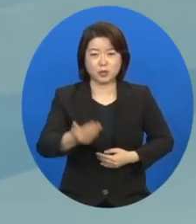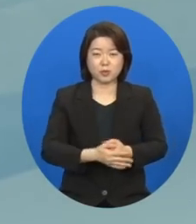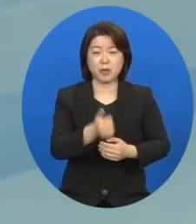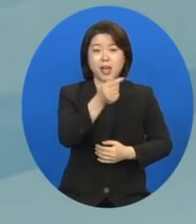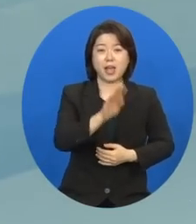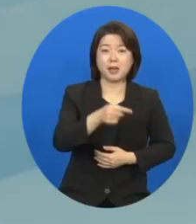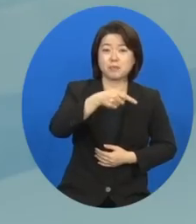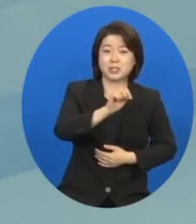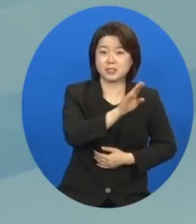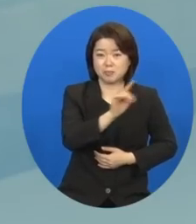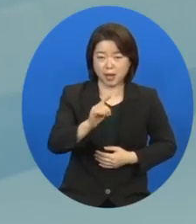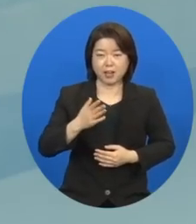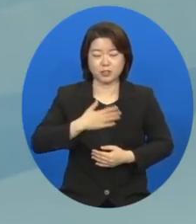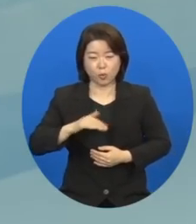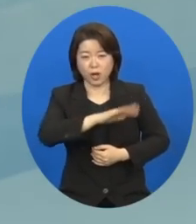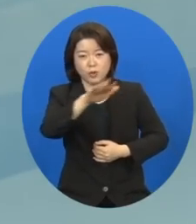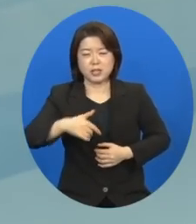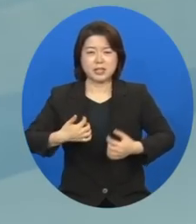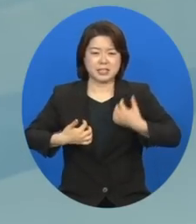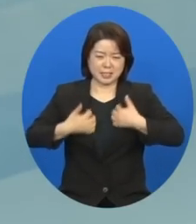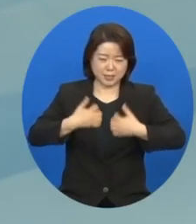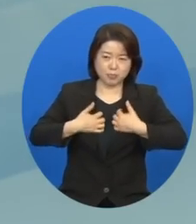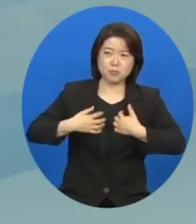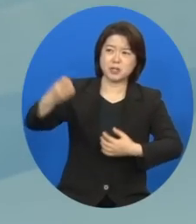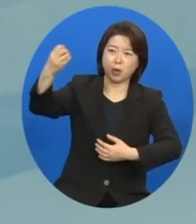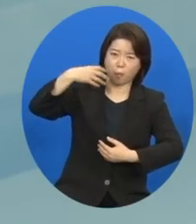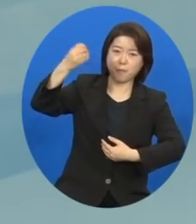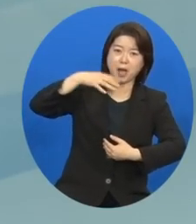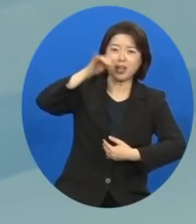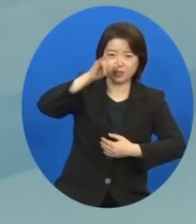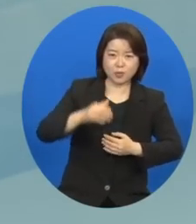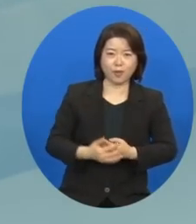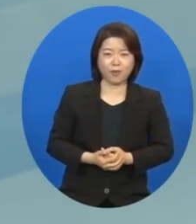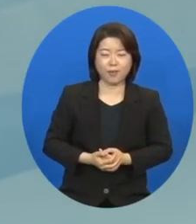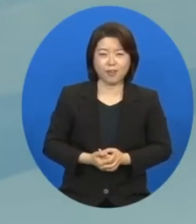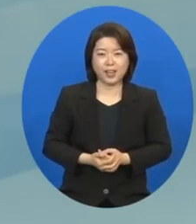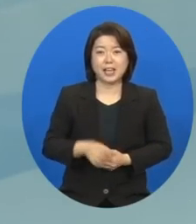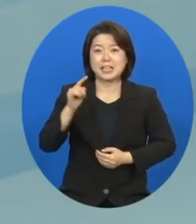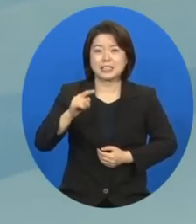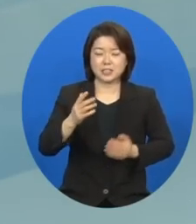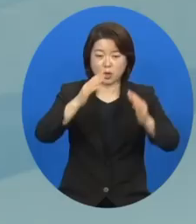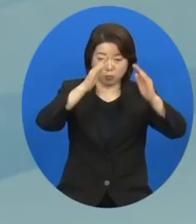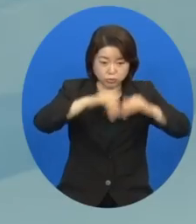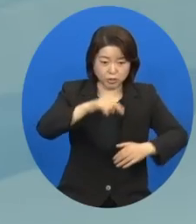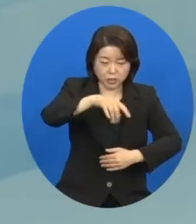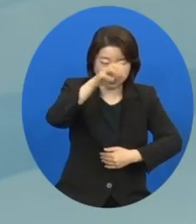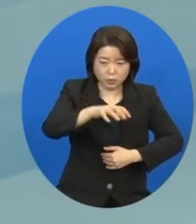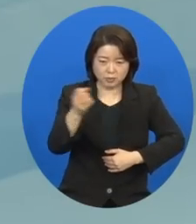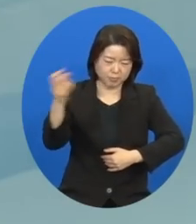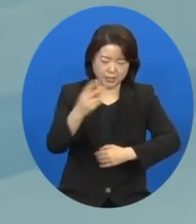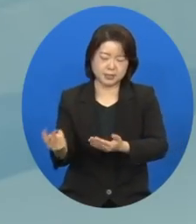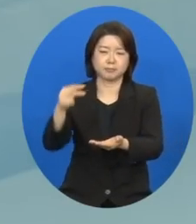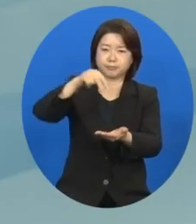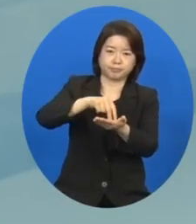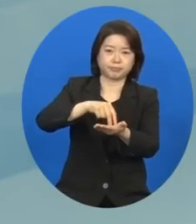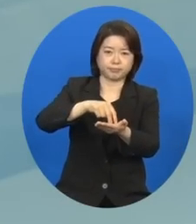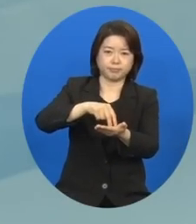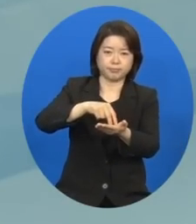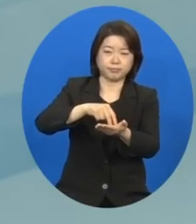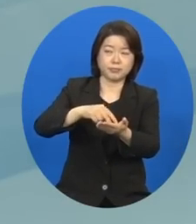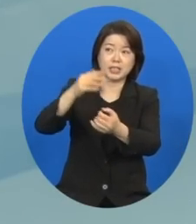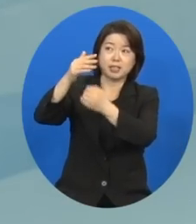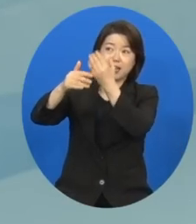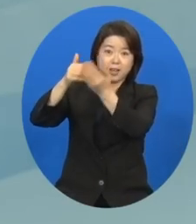헵시바로, 저 여러분을 기쁨이라고 말씀을 하십니다. 그리하여서 그 무너진 그 자리에서 다시 일어나셔서